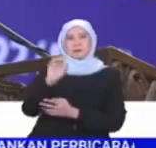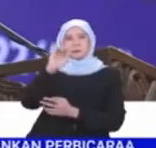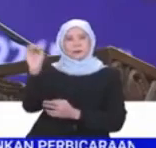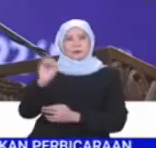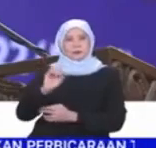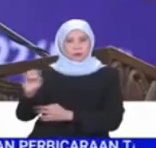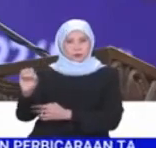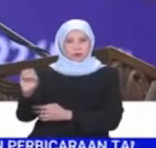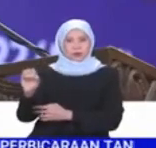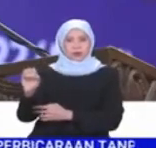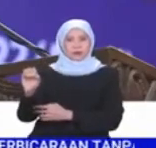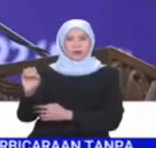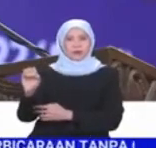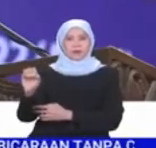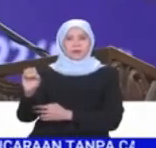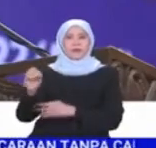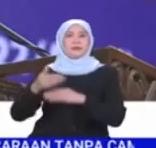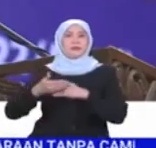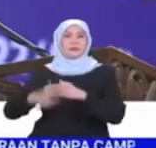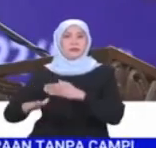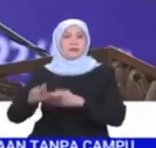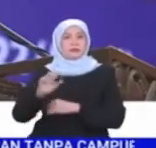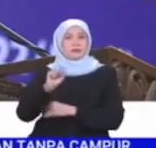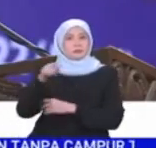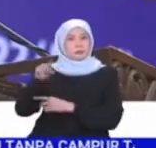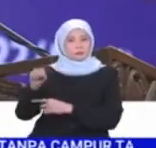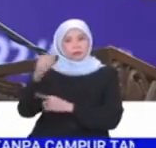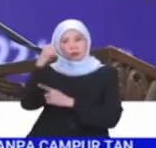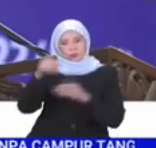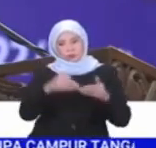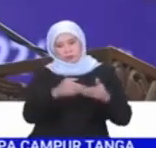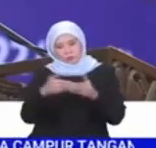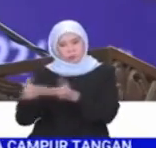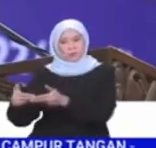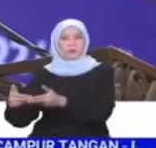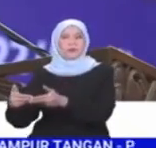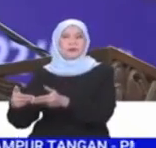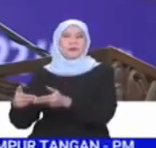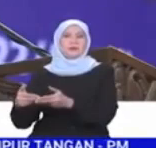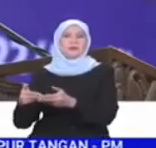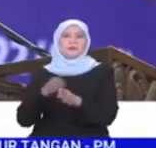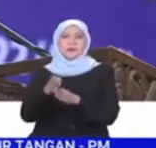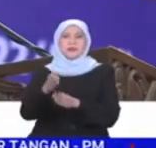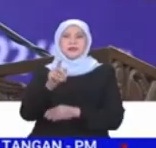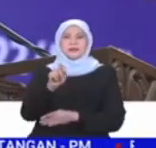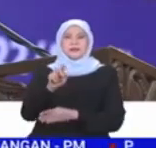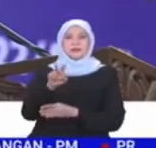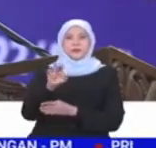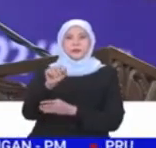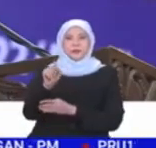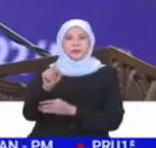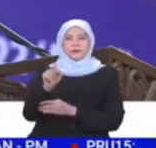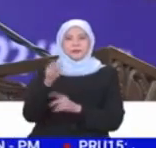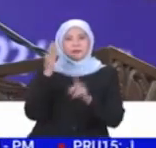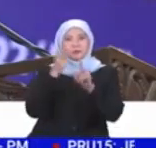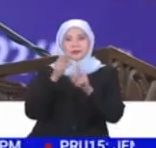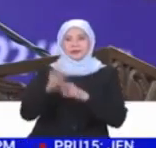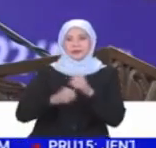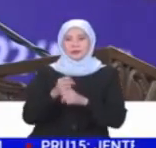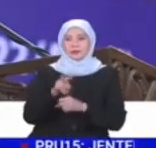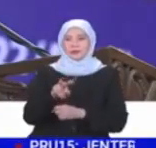55% daripada lepasan SPM melanjutkan pengajian dalam bidang TVET menjelang tahun